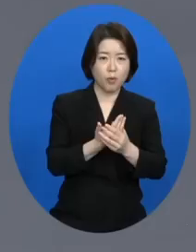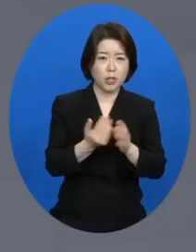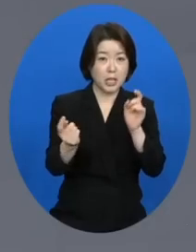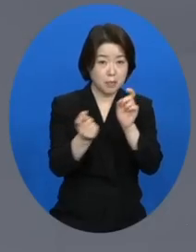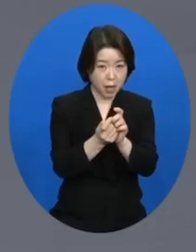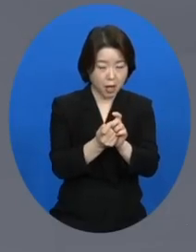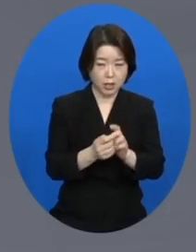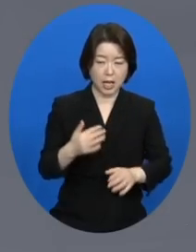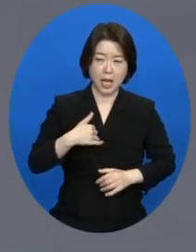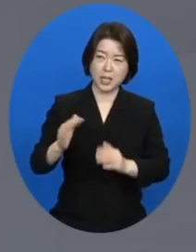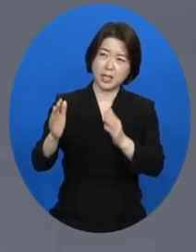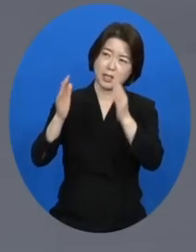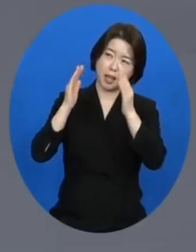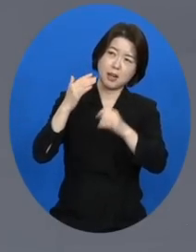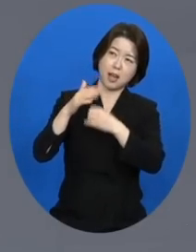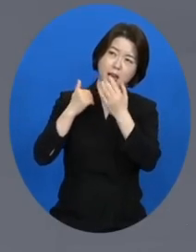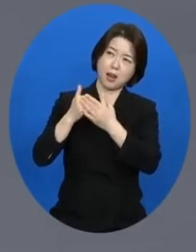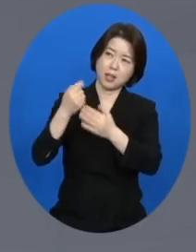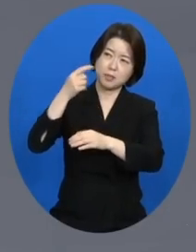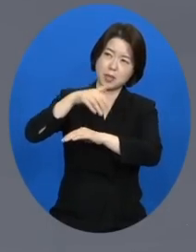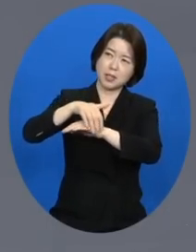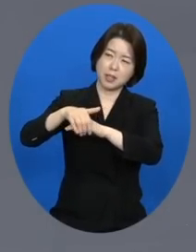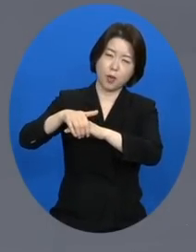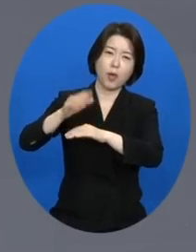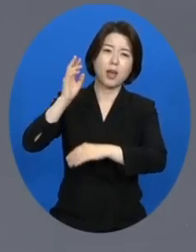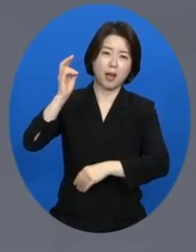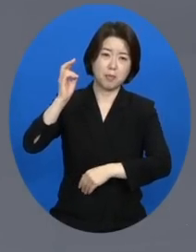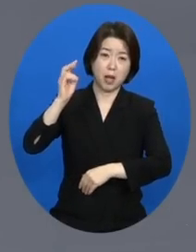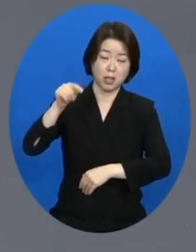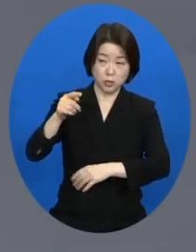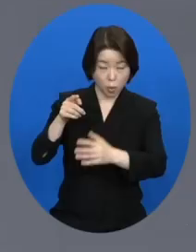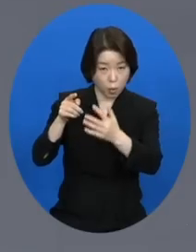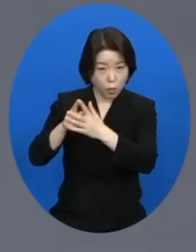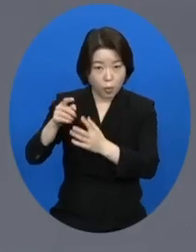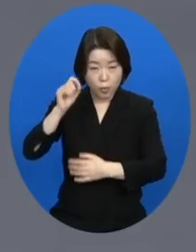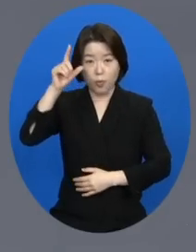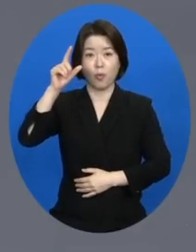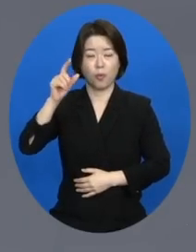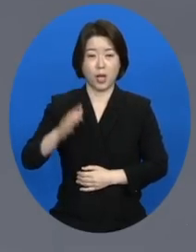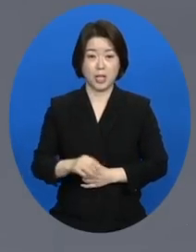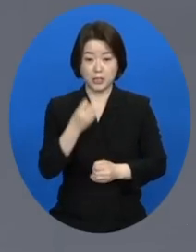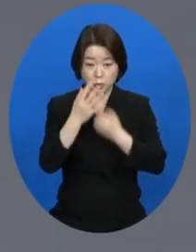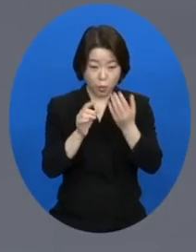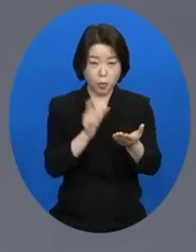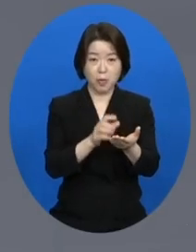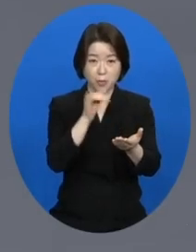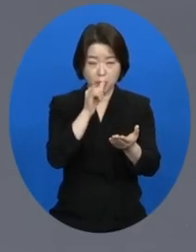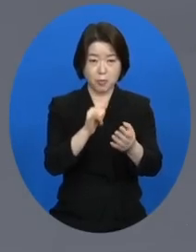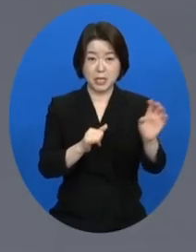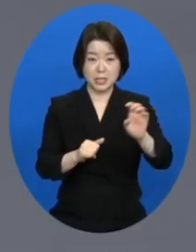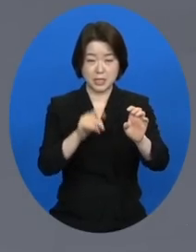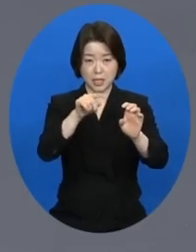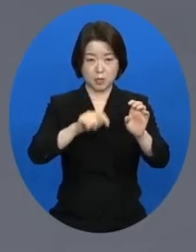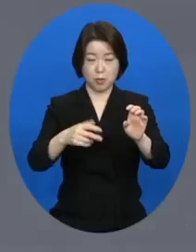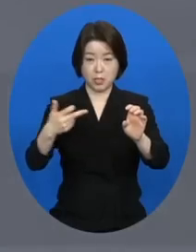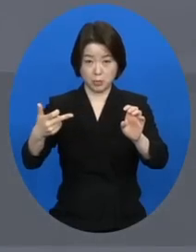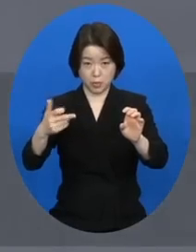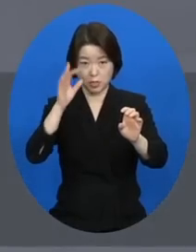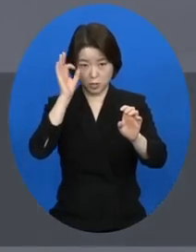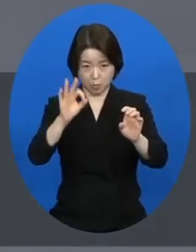이것이 나를 향한 하나님의 하사부구나. 그거를 깨달읍니다. 그 고백이 어디 나오냐면 시편 40편